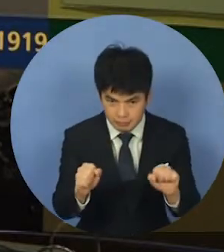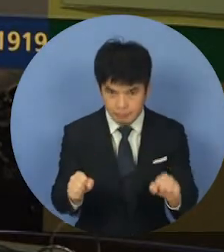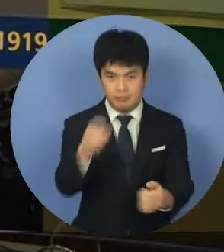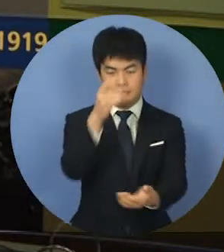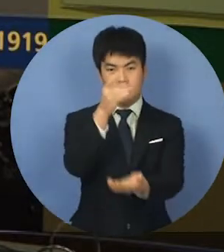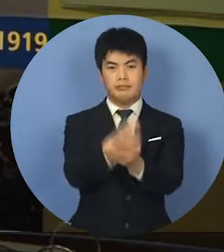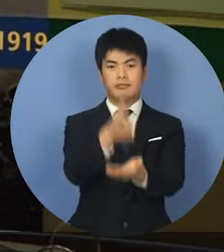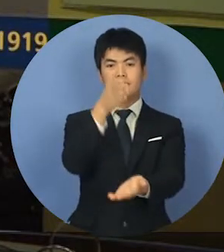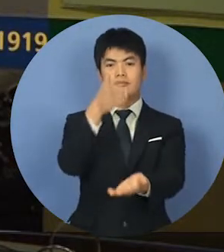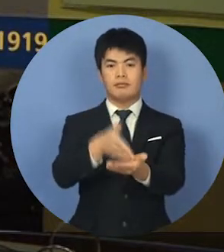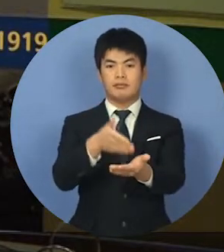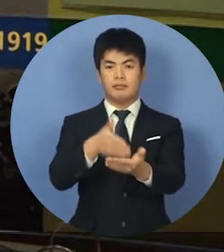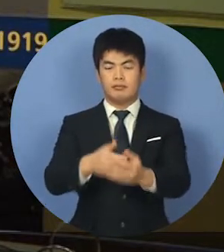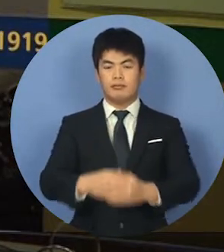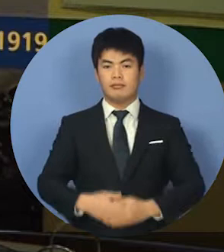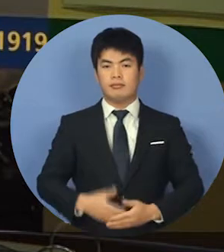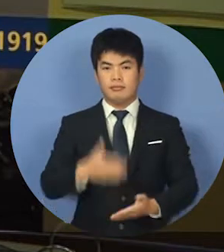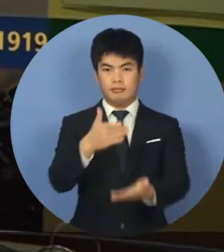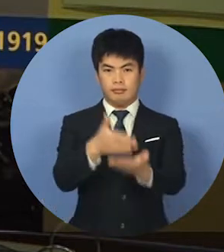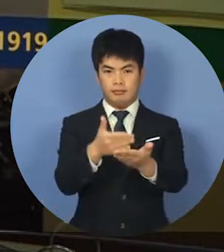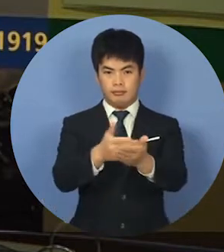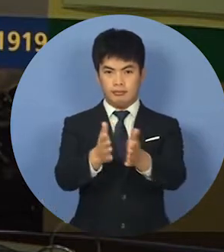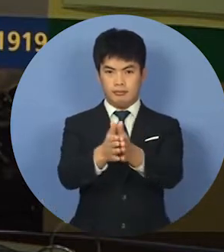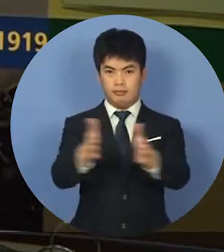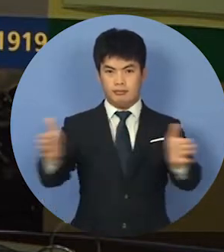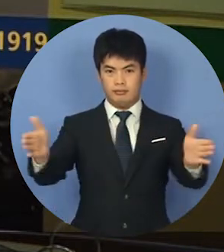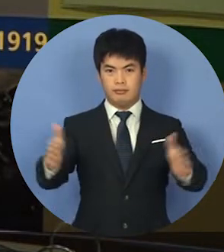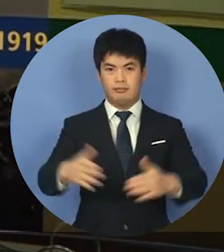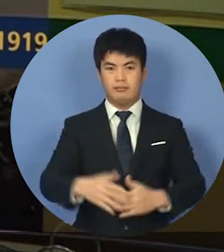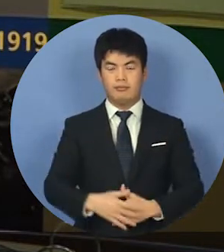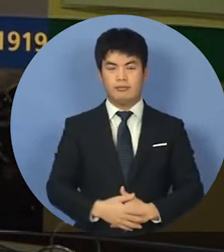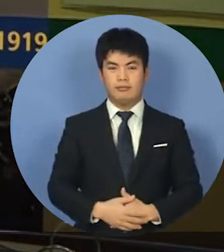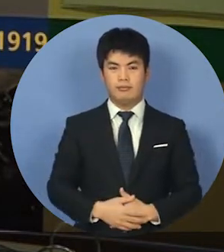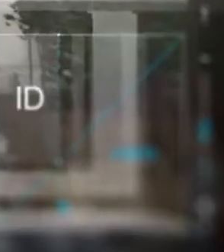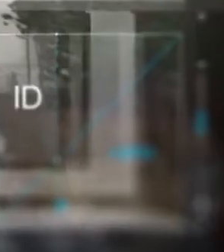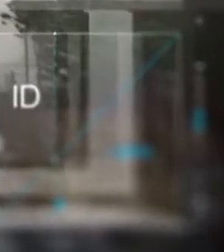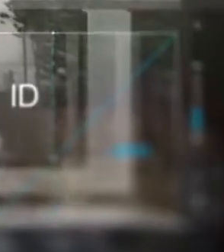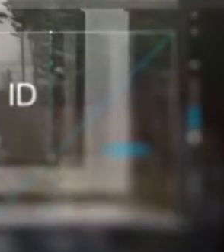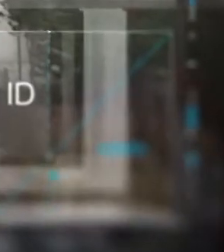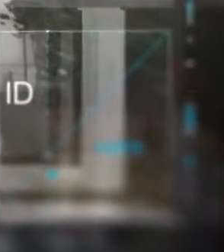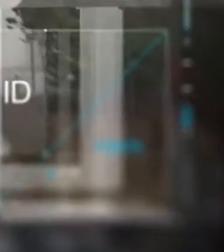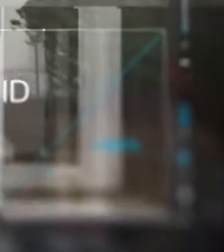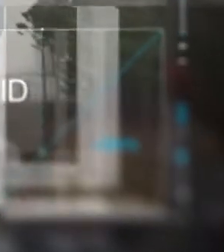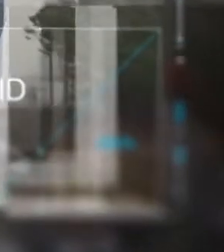시청자 여러분 안녕하십니까? 천안 뉴스입니다. 뉴스 시작하겠습니다.